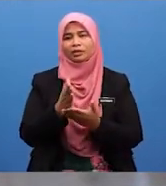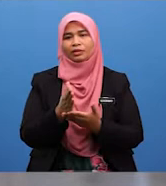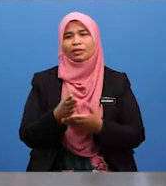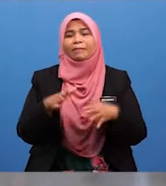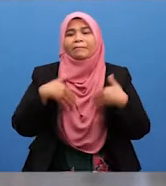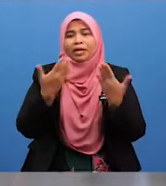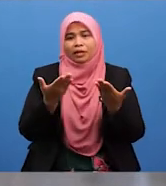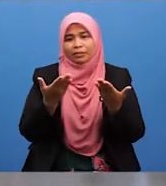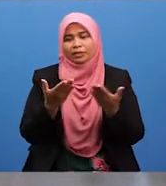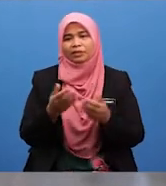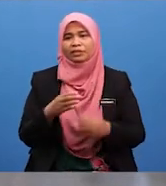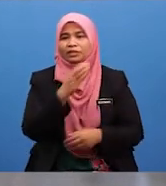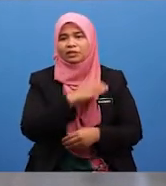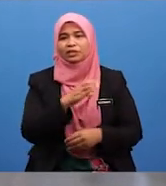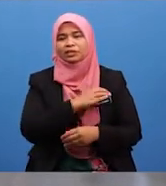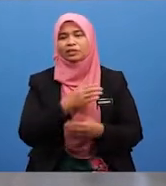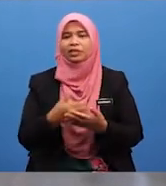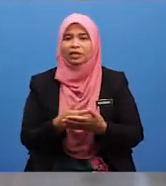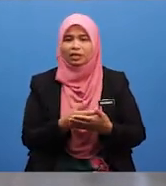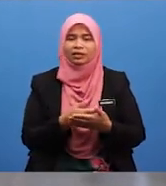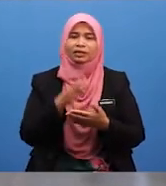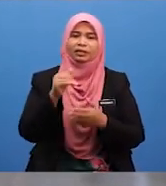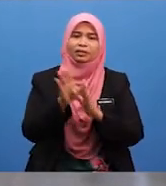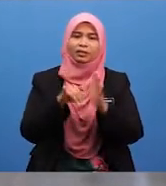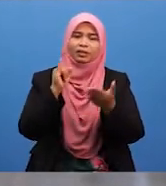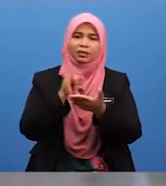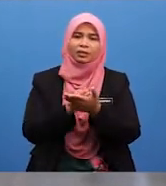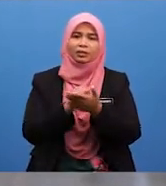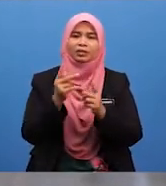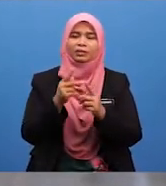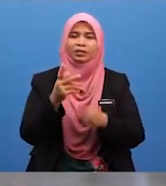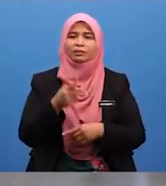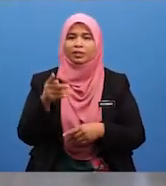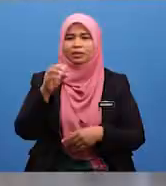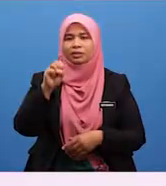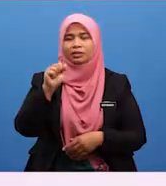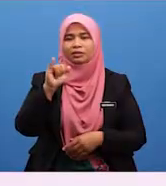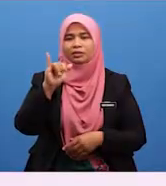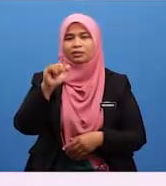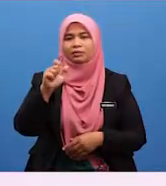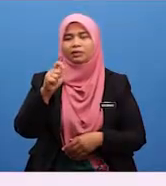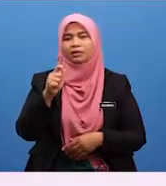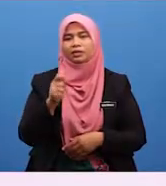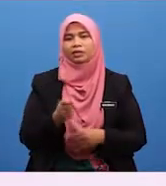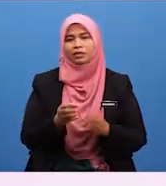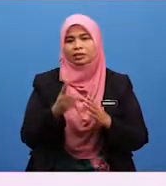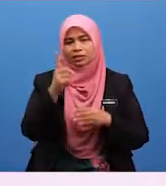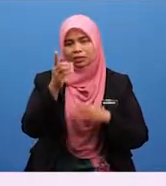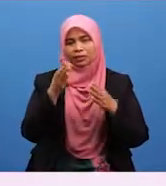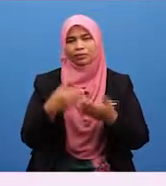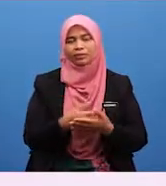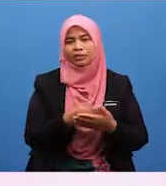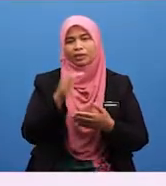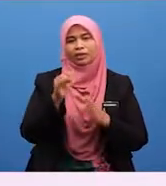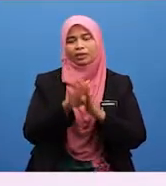Seterusnya, bagaimana pula ciri-ciri anak yang beriman kepada perkara sam'iyat? Seorang anak yang beriman